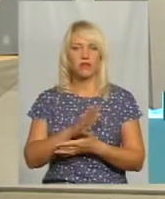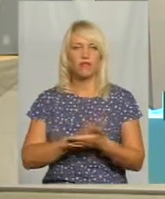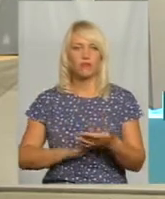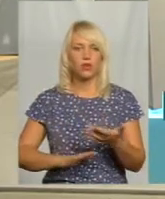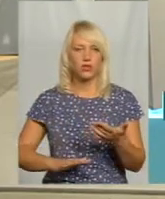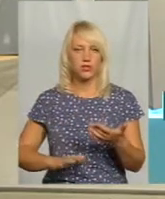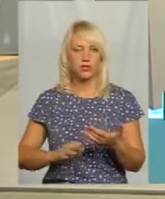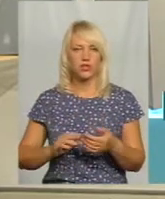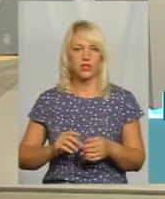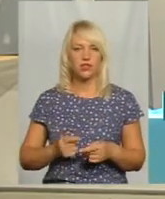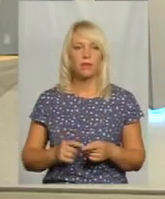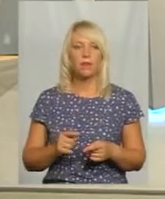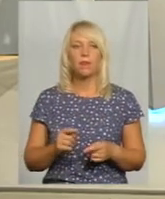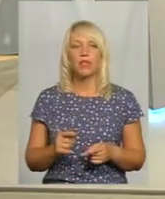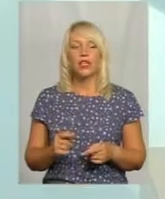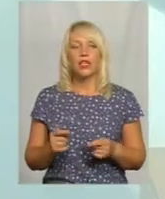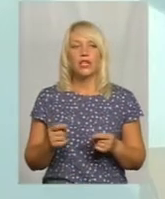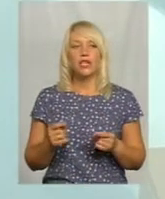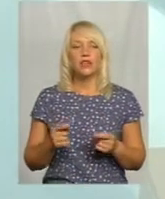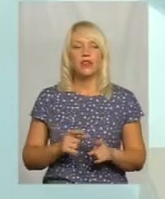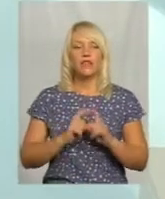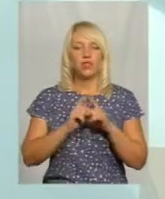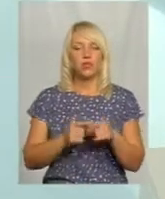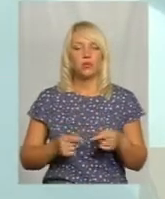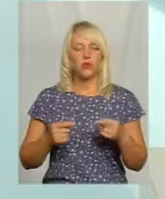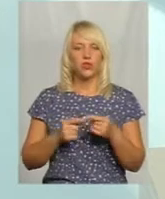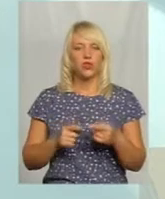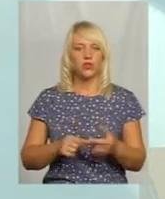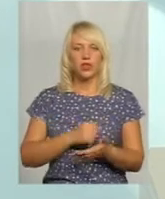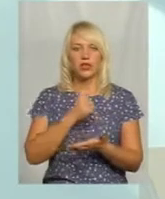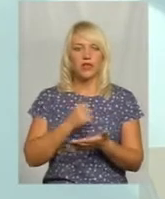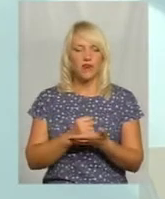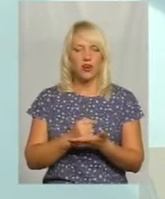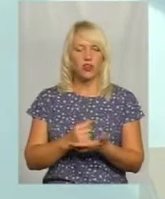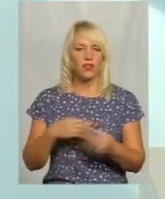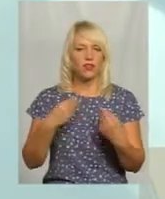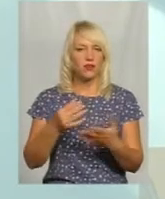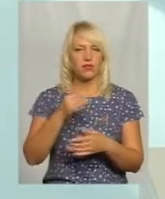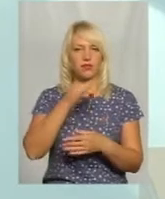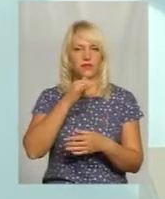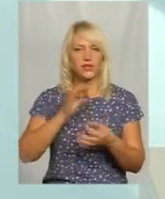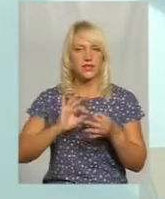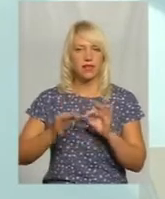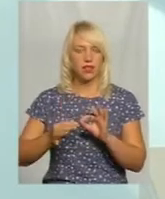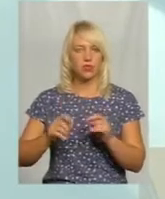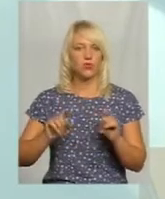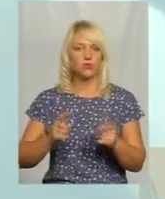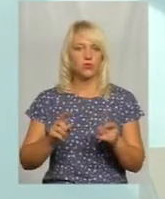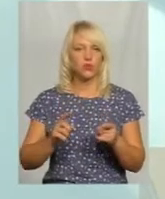Знаєте, відповідь дати однозначно і ствердно на це питання дуже складно сьогодні.